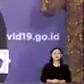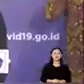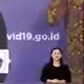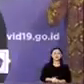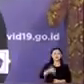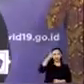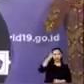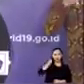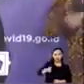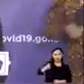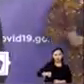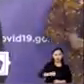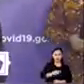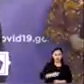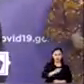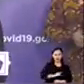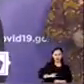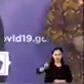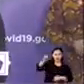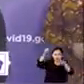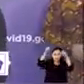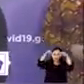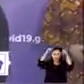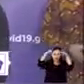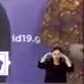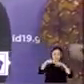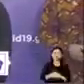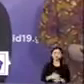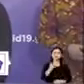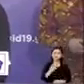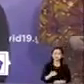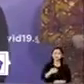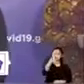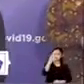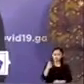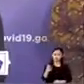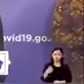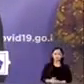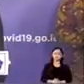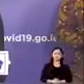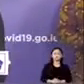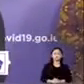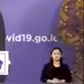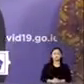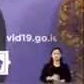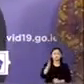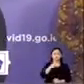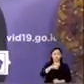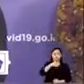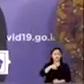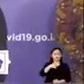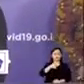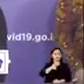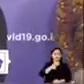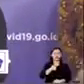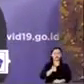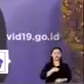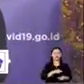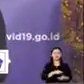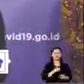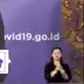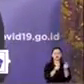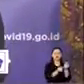Assalamualaikum warahmatullahi wabarakatuh Selamat sore pada kesempatan ini saya mewakili Universitas